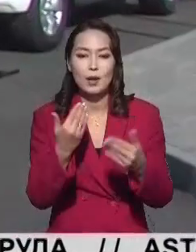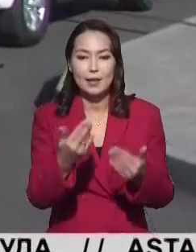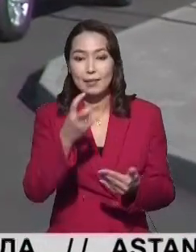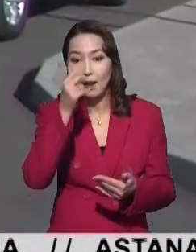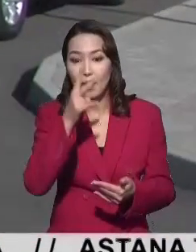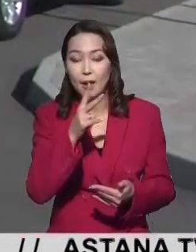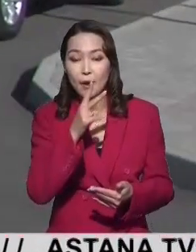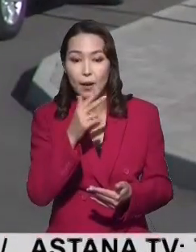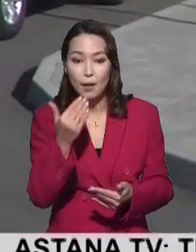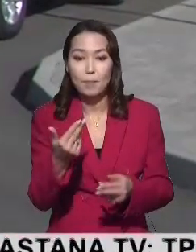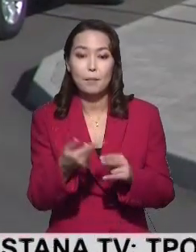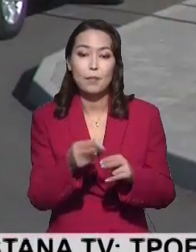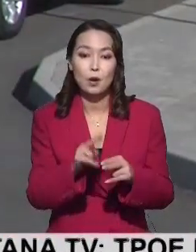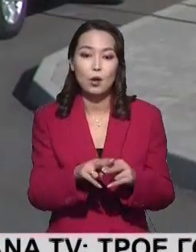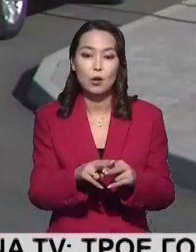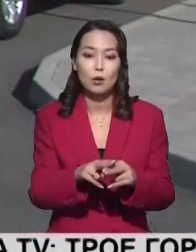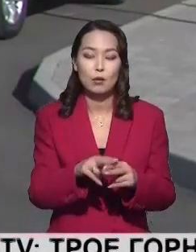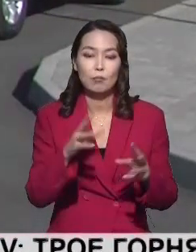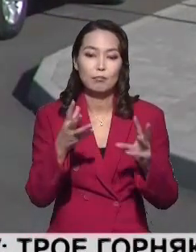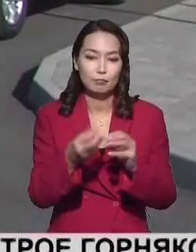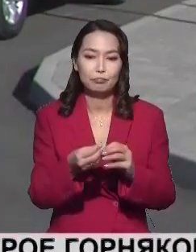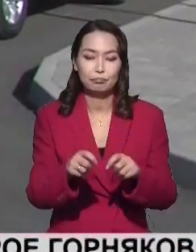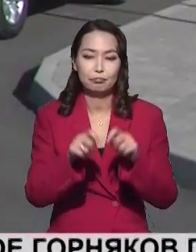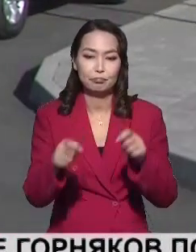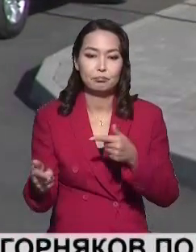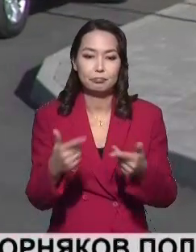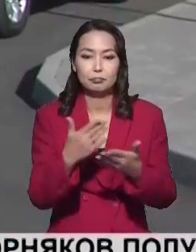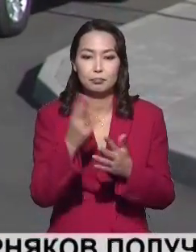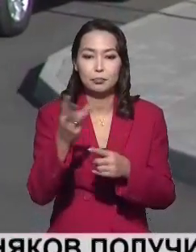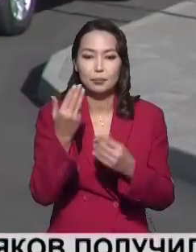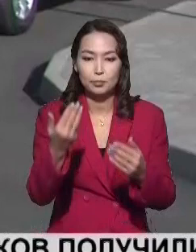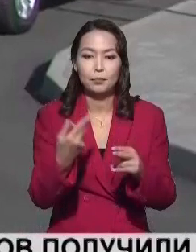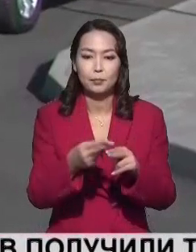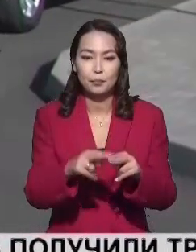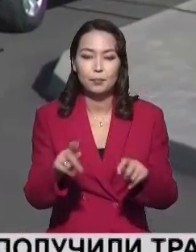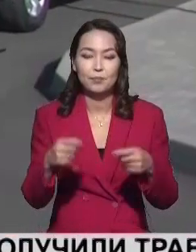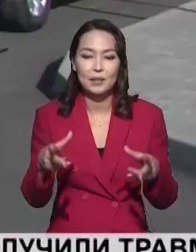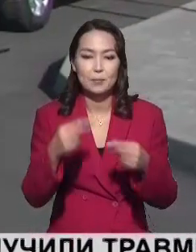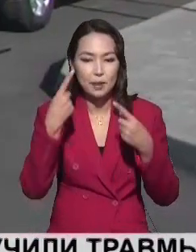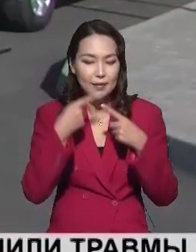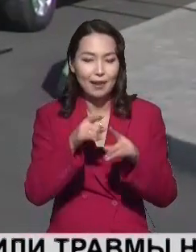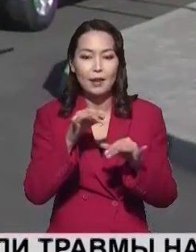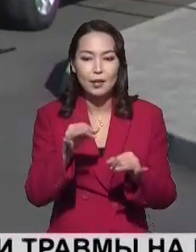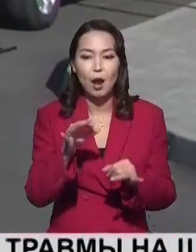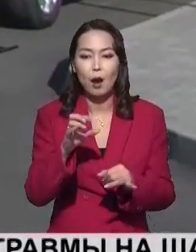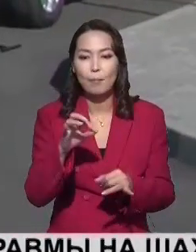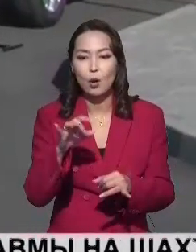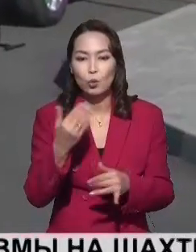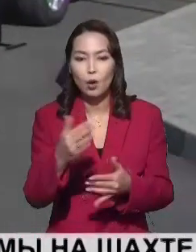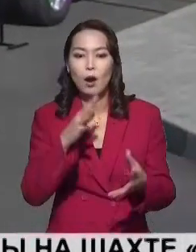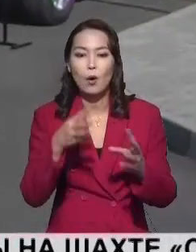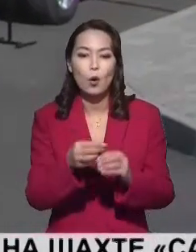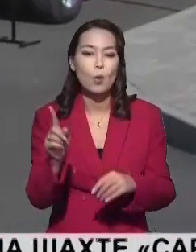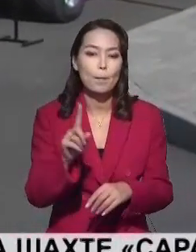месяца, и в августе месяце она уже была введена в эксплуатацию. Пожарная часть оснащена передовой спасательной техникой и оборудованием. И примечательно то,